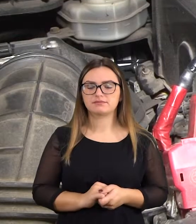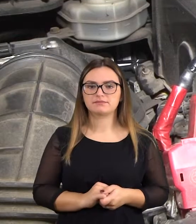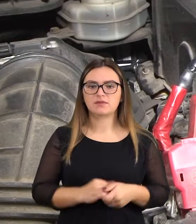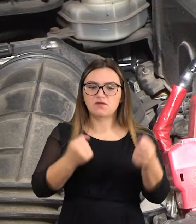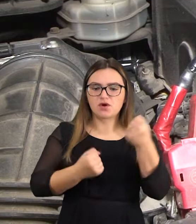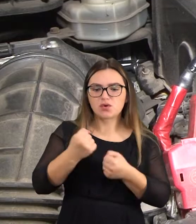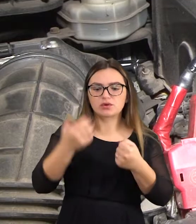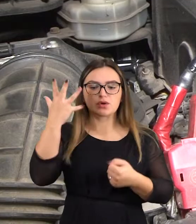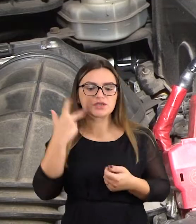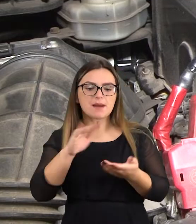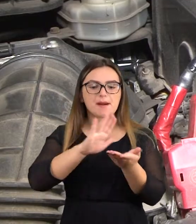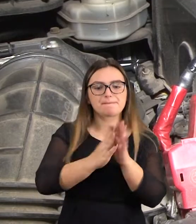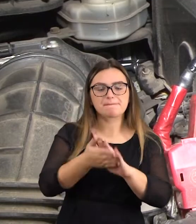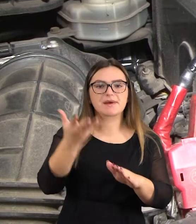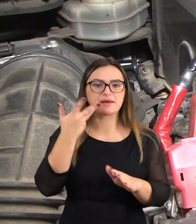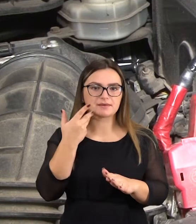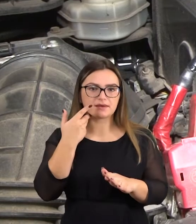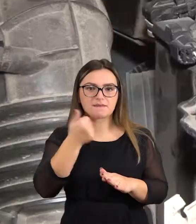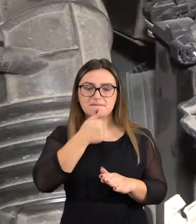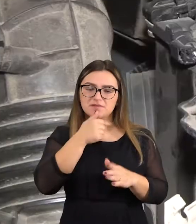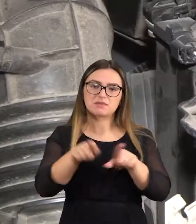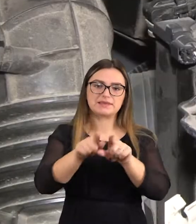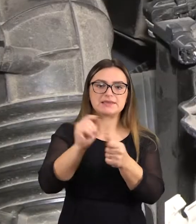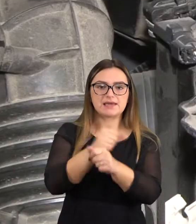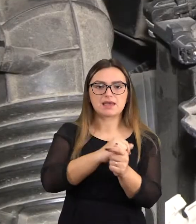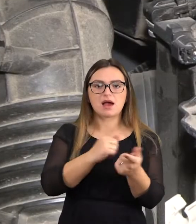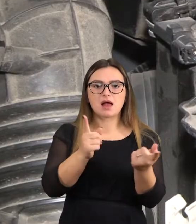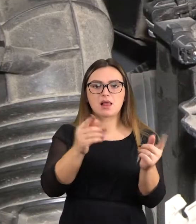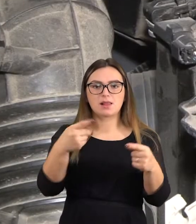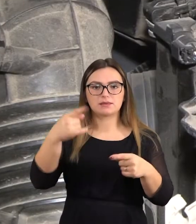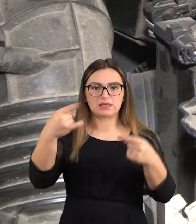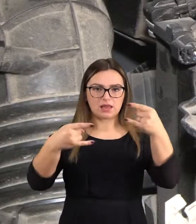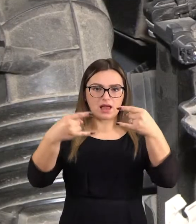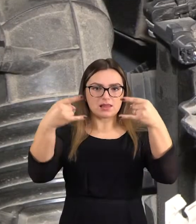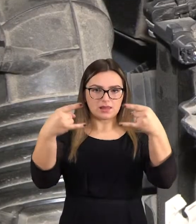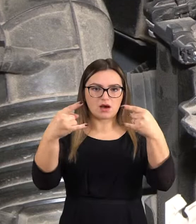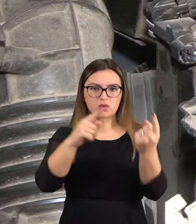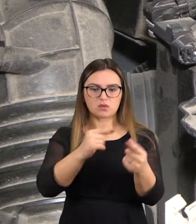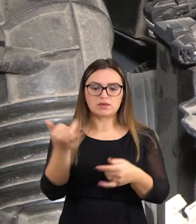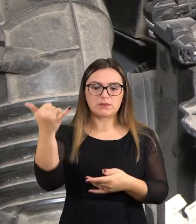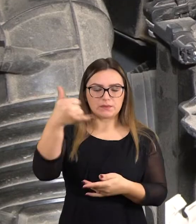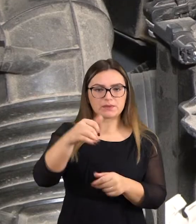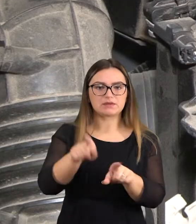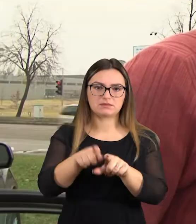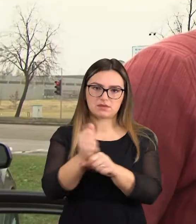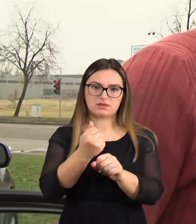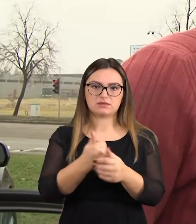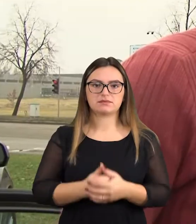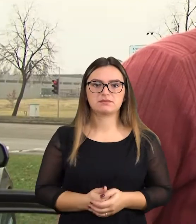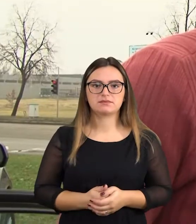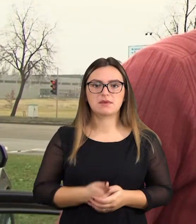vairuotojo pasiruošimas žiemai prasideda ir baigiasi žieminio langų skysčio įpilimo. Tačiau specialistai siūlo nepamiršti ir kitų svarbių darbų.